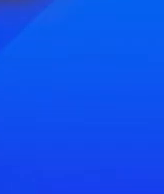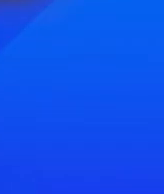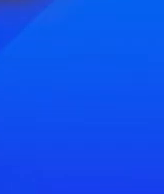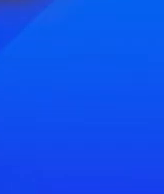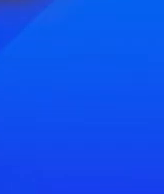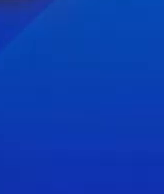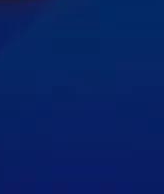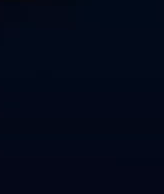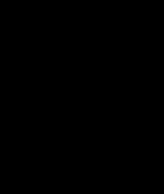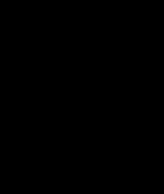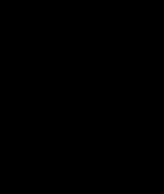hai hai